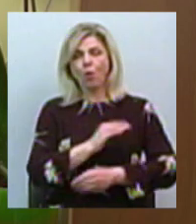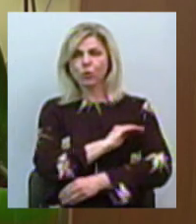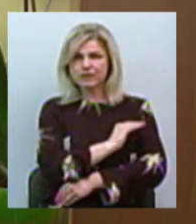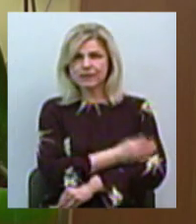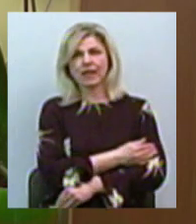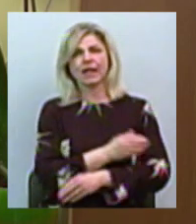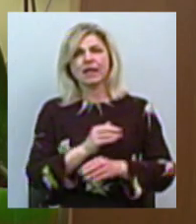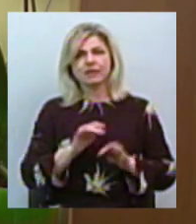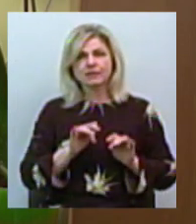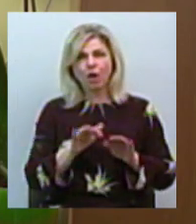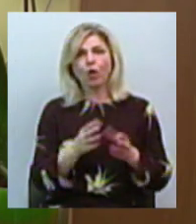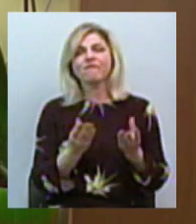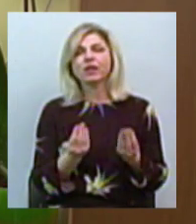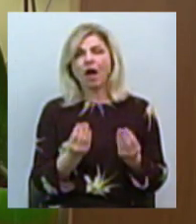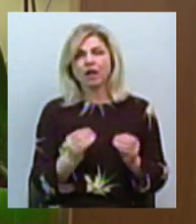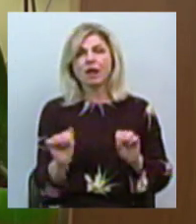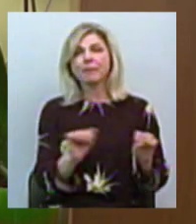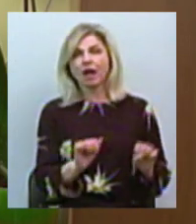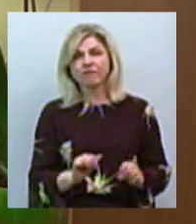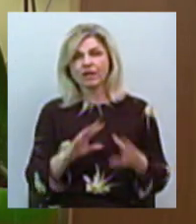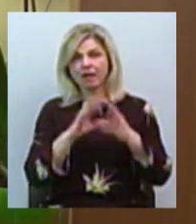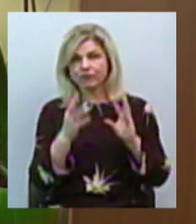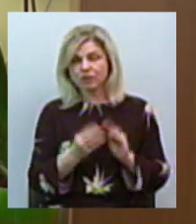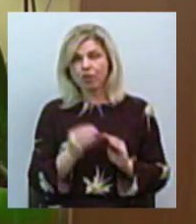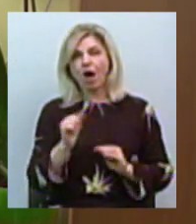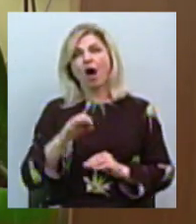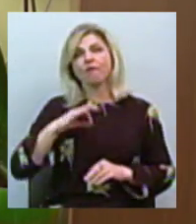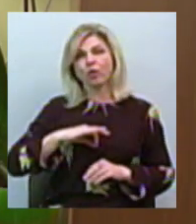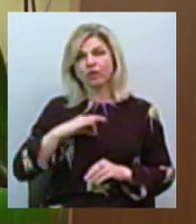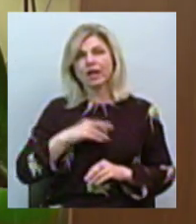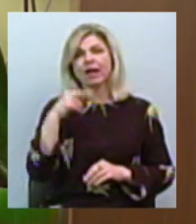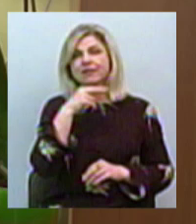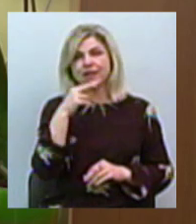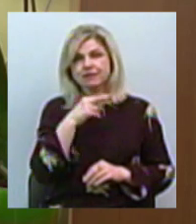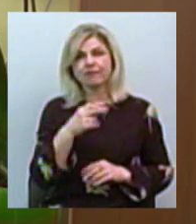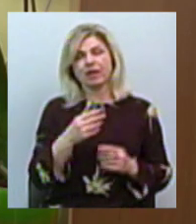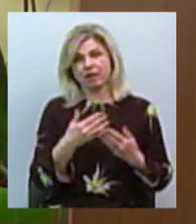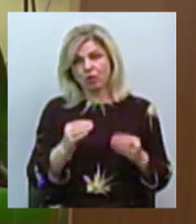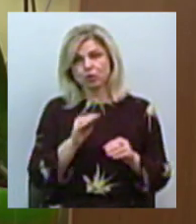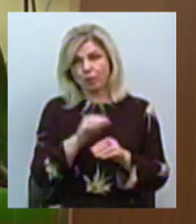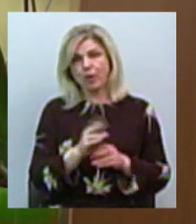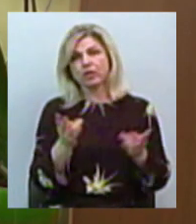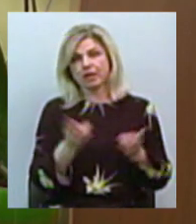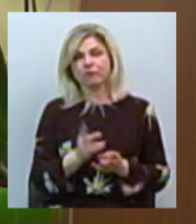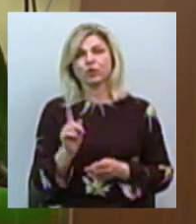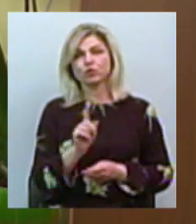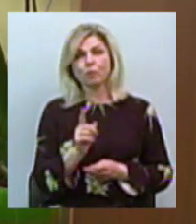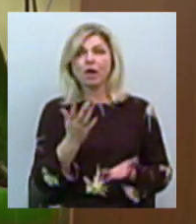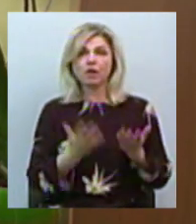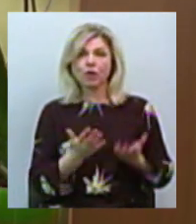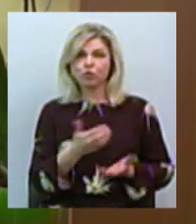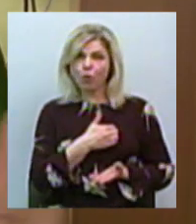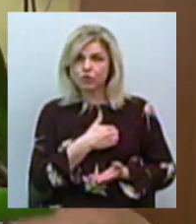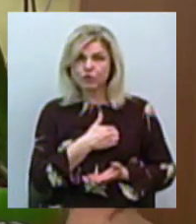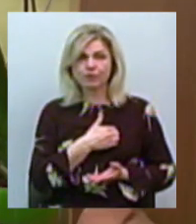заходи вологого прибирання взагалі. А застосування дезасобів, я сказала, саме потрібно для того, що якщо ми хочемо,